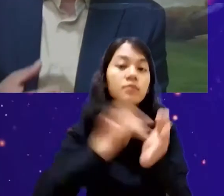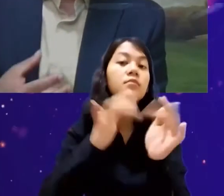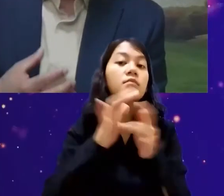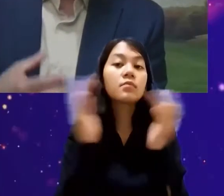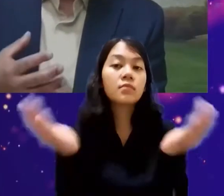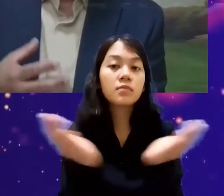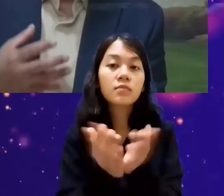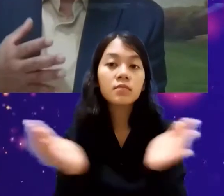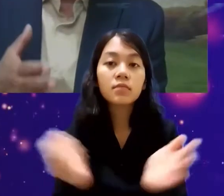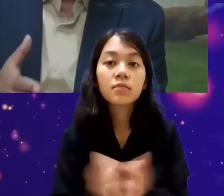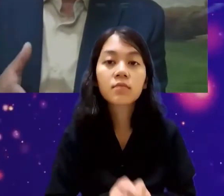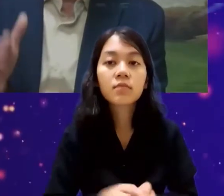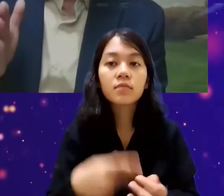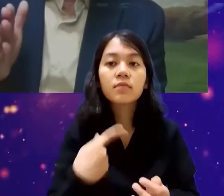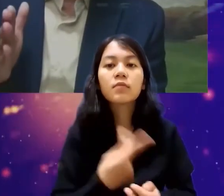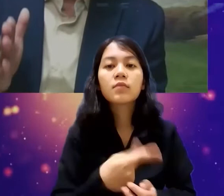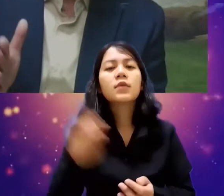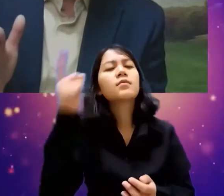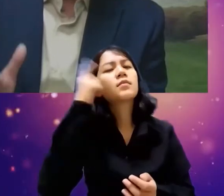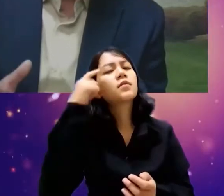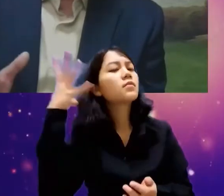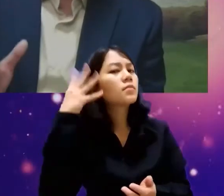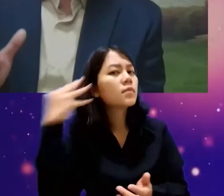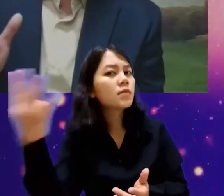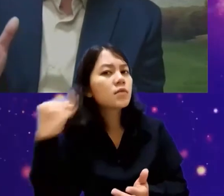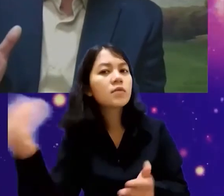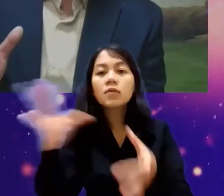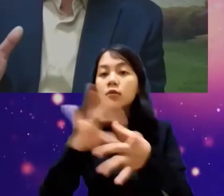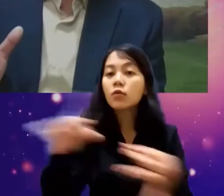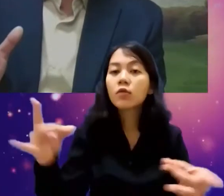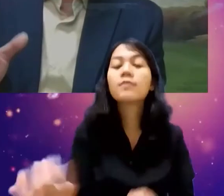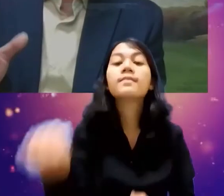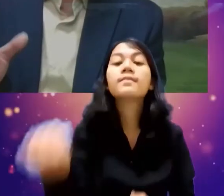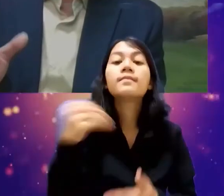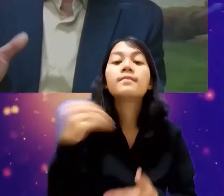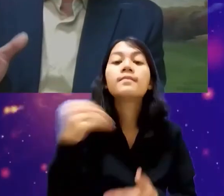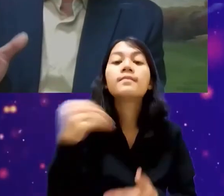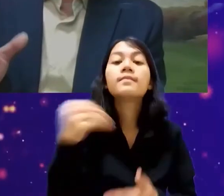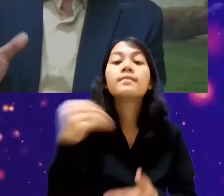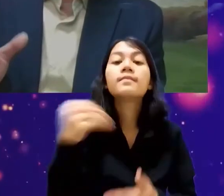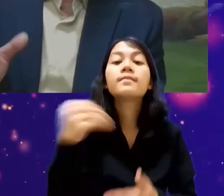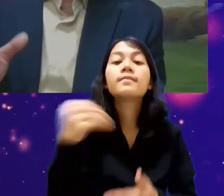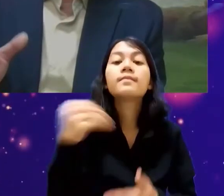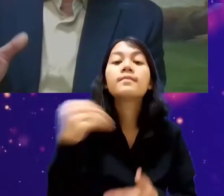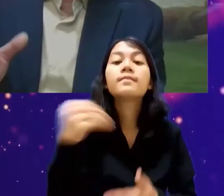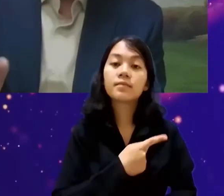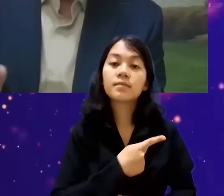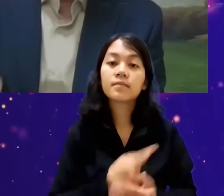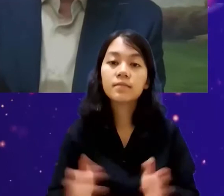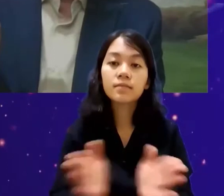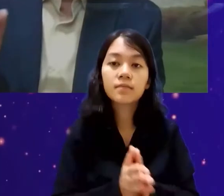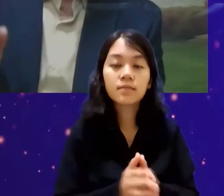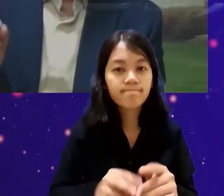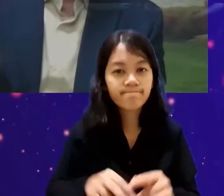terhadap bisikan Roh di dalam kehidupan kita, supaya terus berjalan di dalam kebenaran. Dan Roh Islam untuk